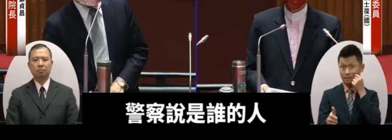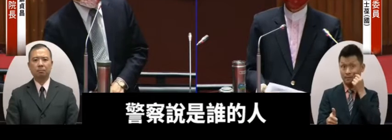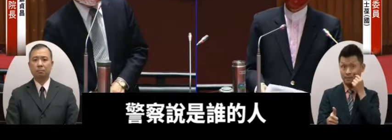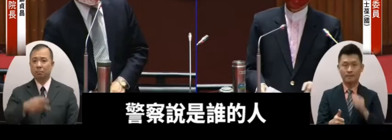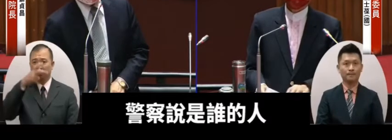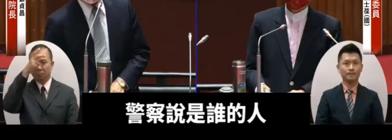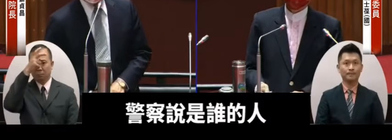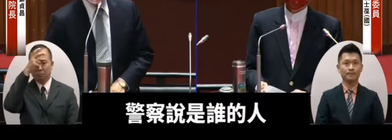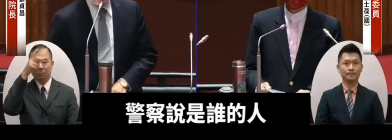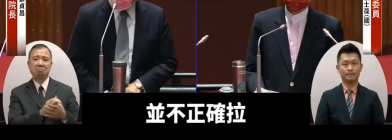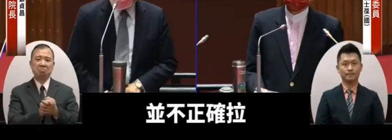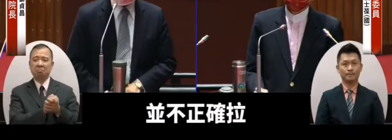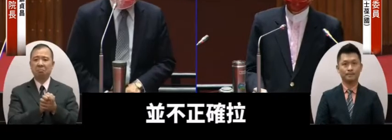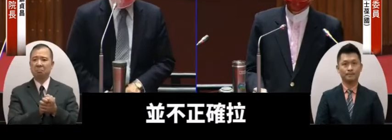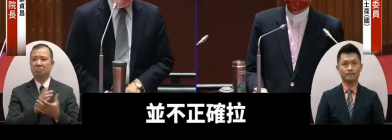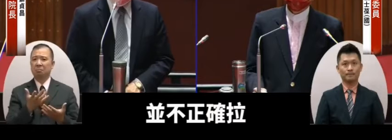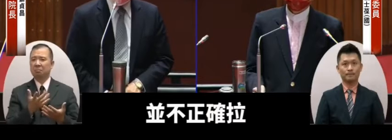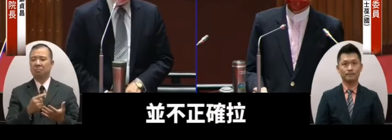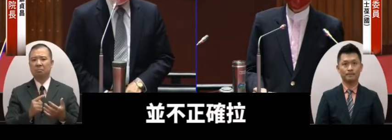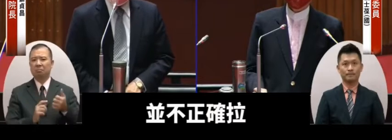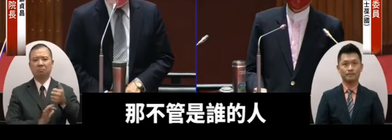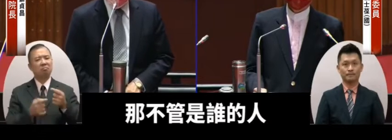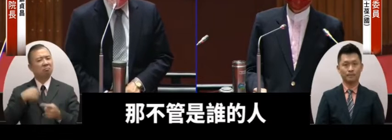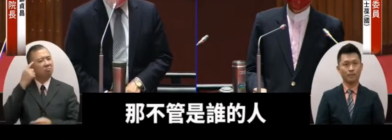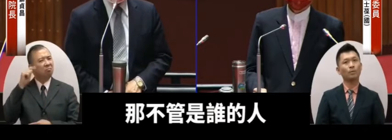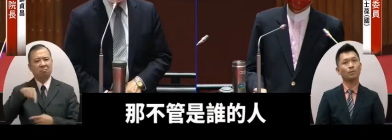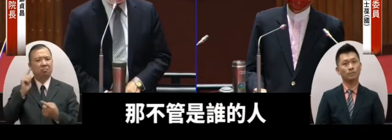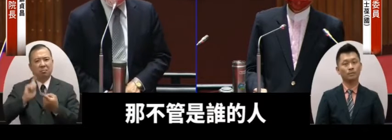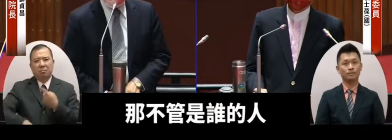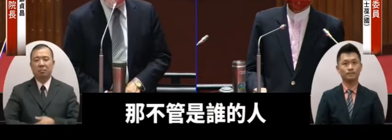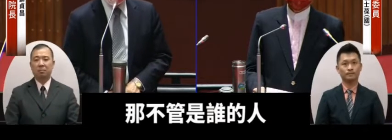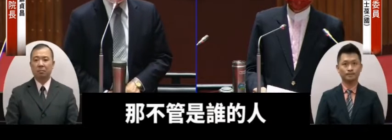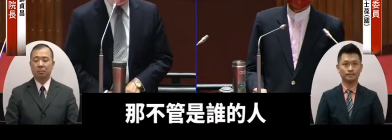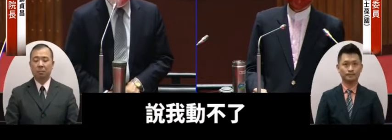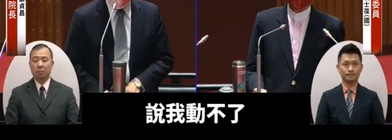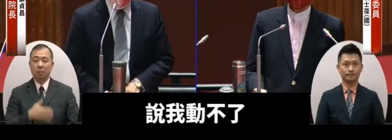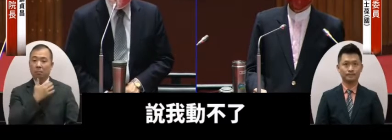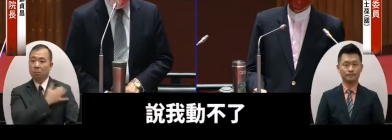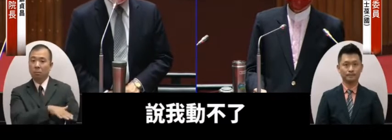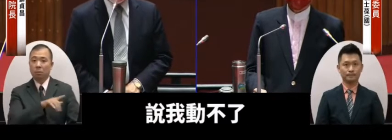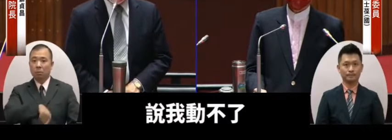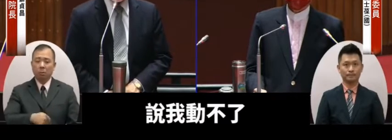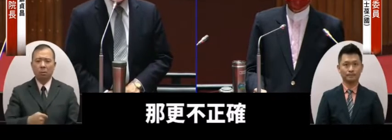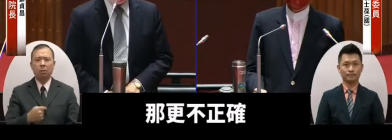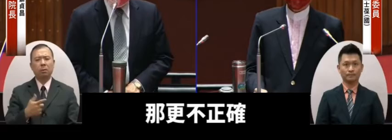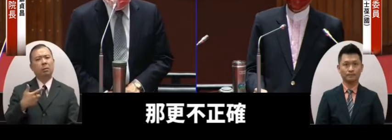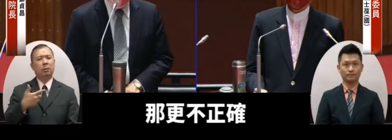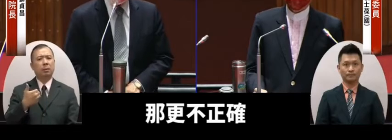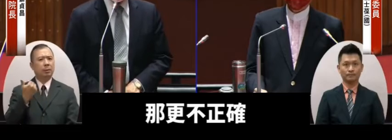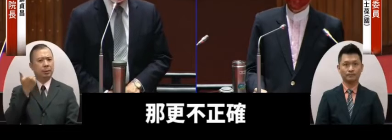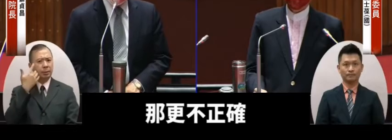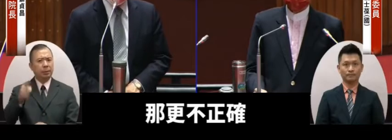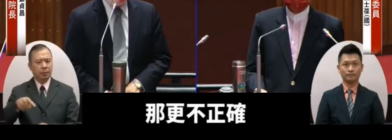是谁的人，并不正确啊。那不管是谁的人说我动不了，那